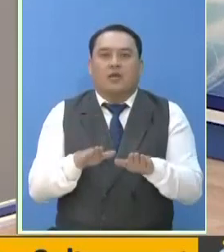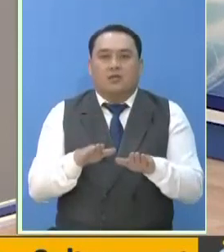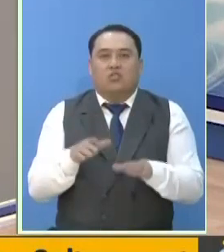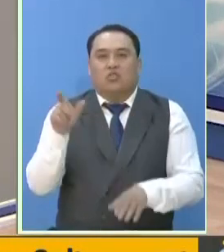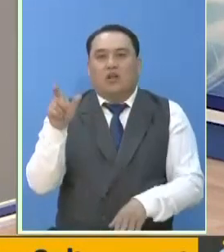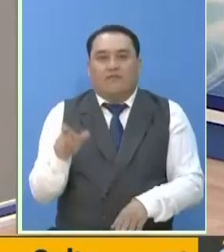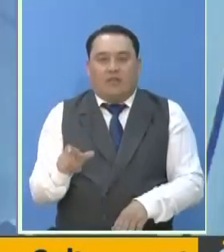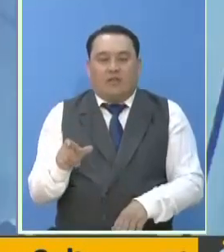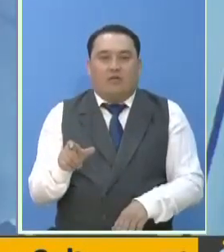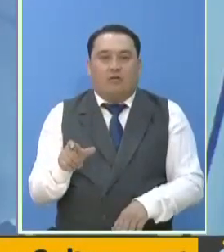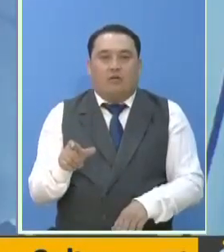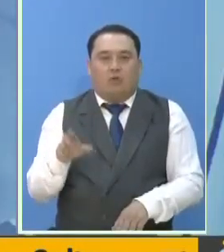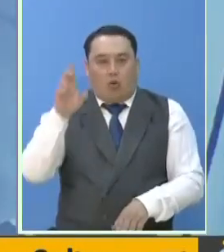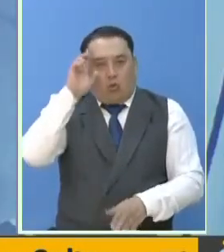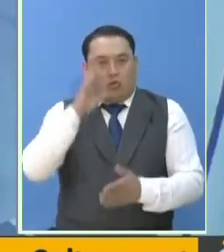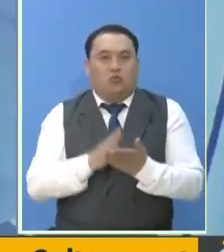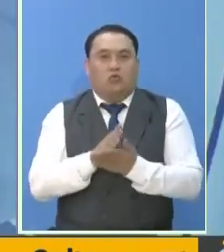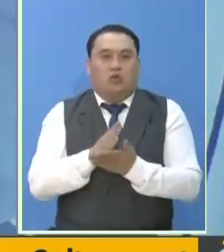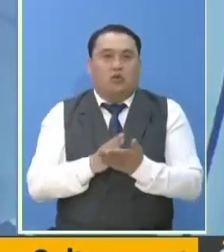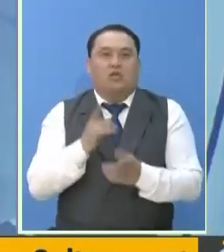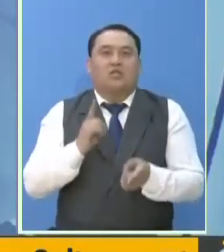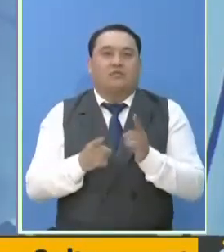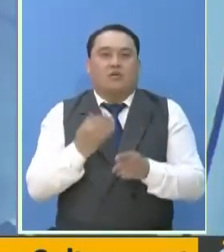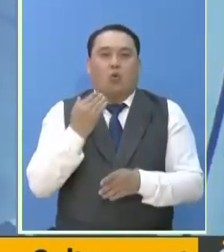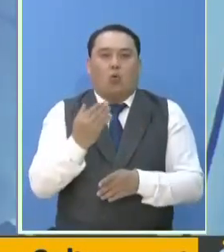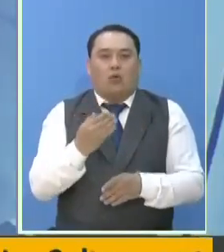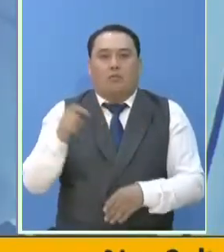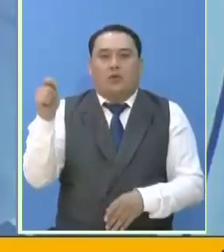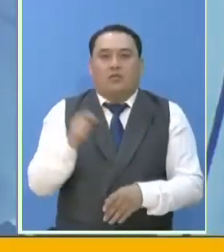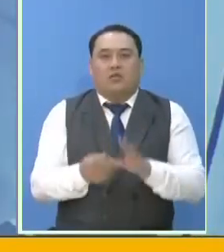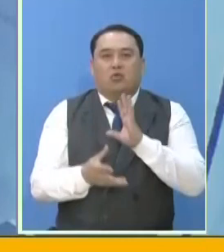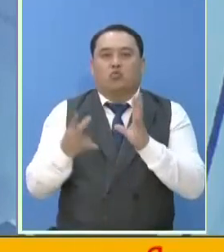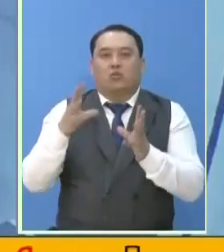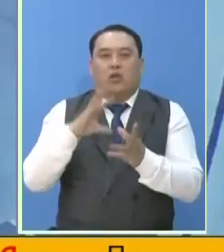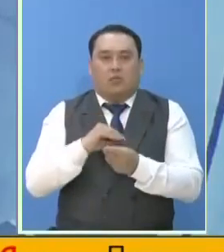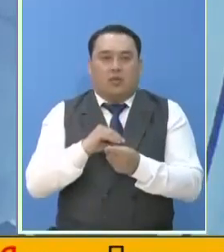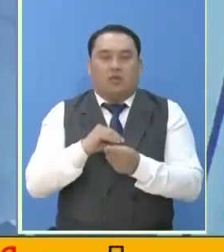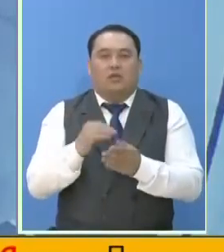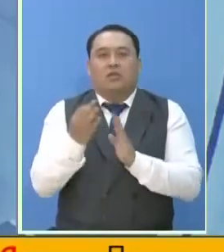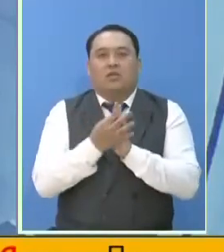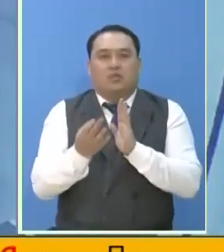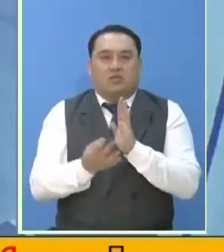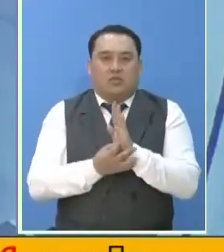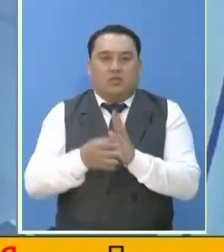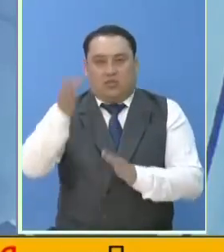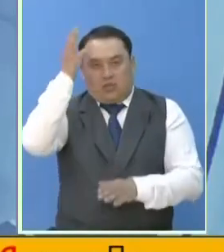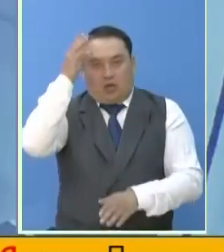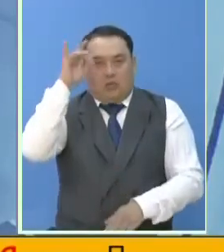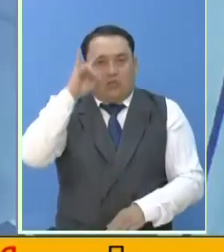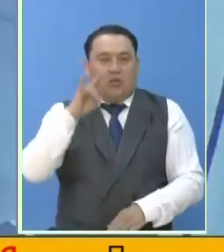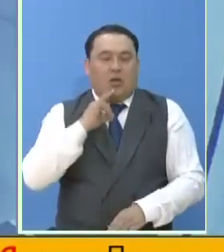гражданин, не действующий госслужащий, то, естественно, он должен прийти с результатами тестирования на знание